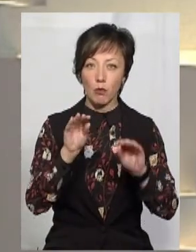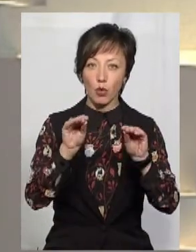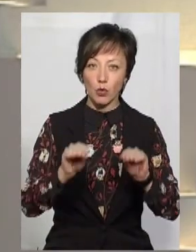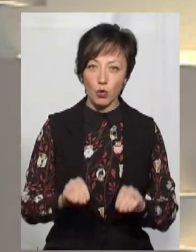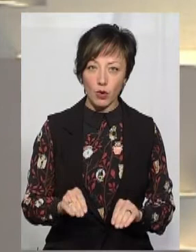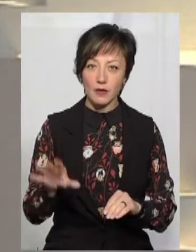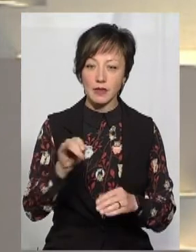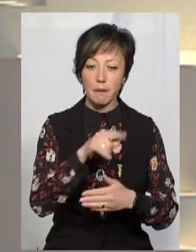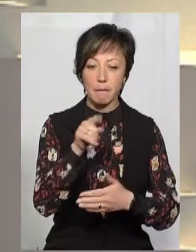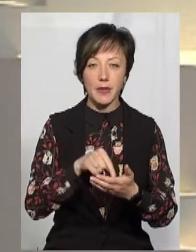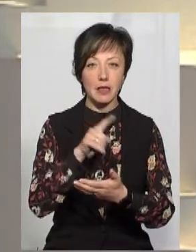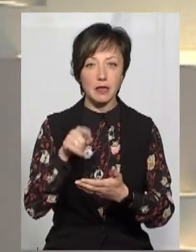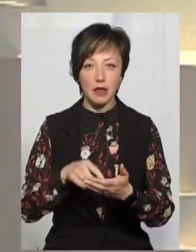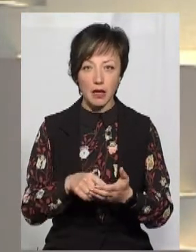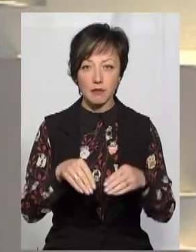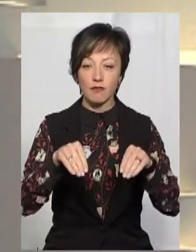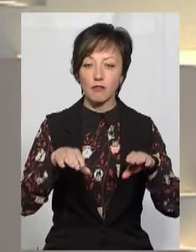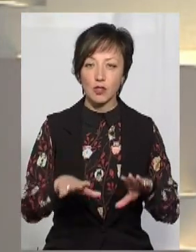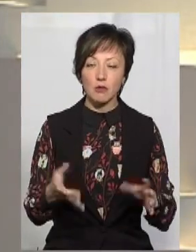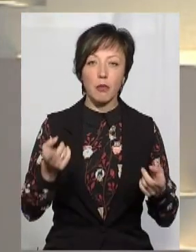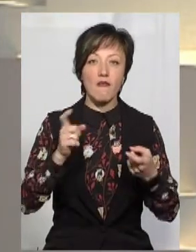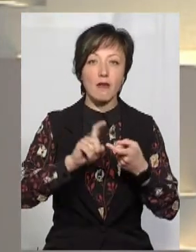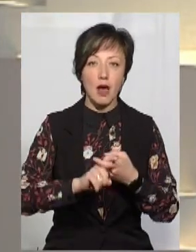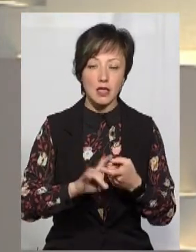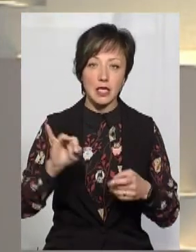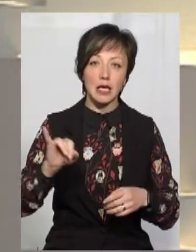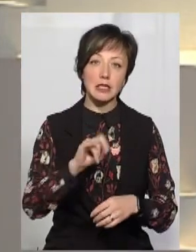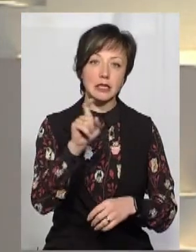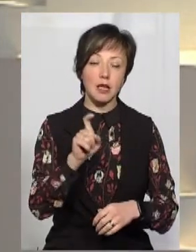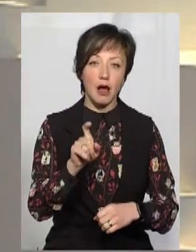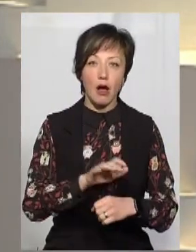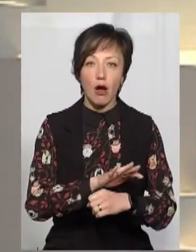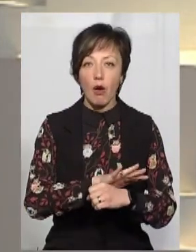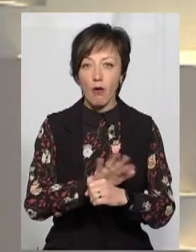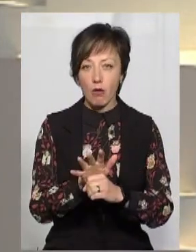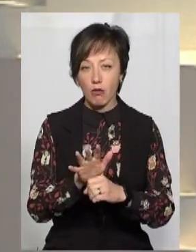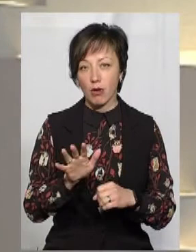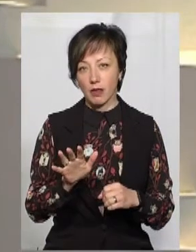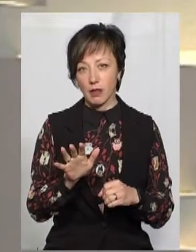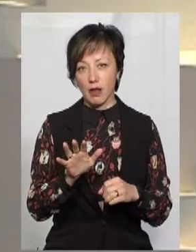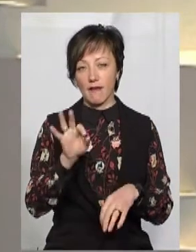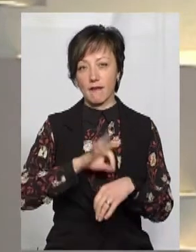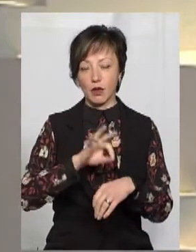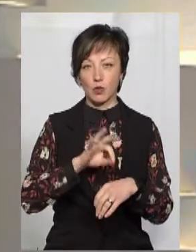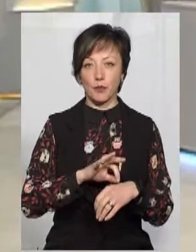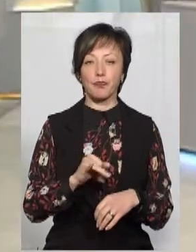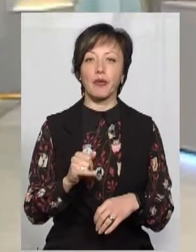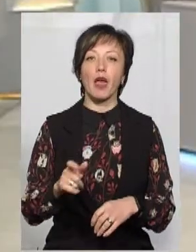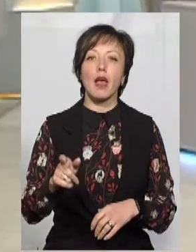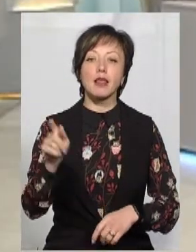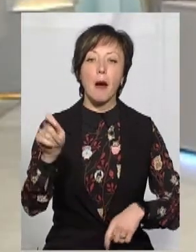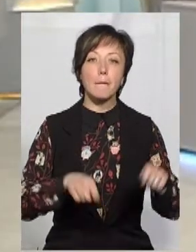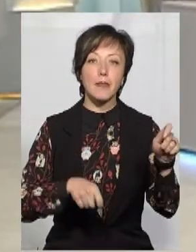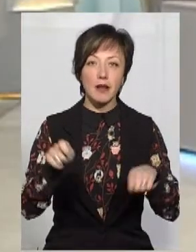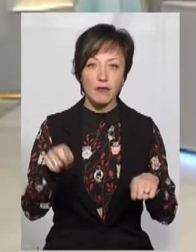карантину стосуються вирішення питань, пов'язаних саме із коронавірусом. На брифінгу у день від вашого, пане